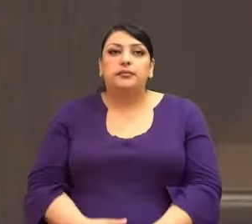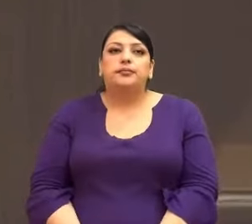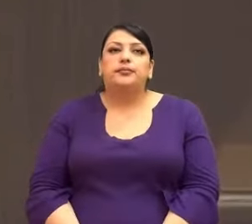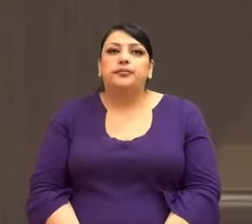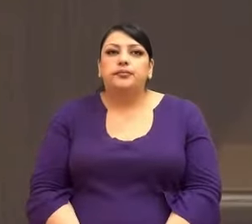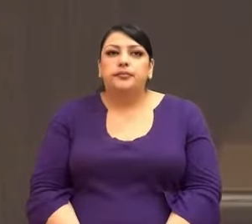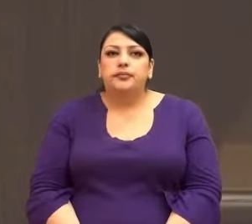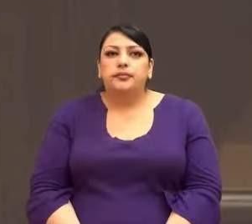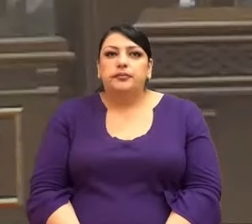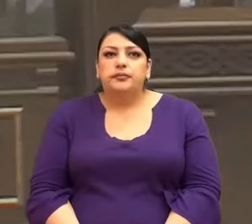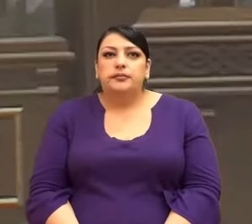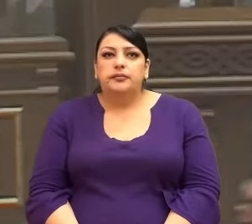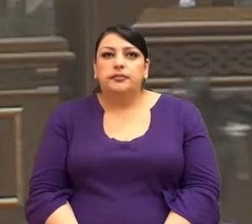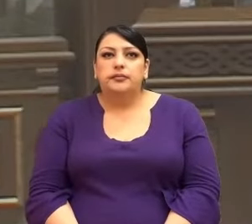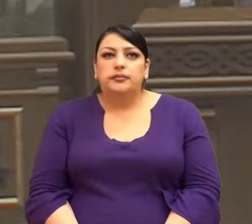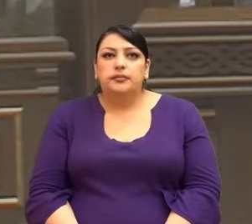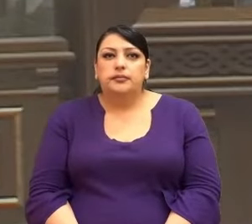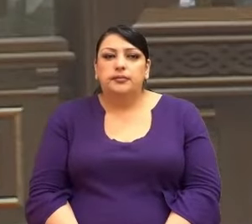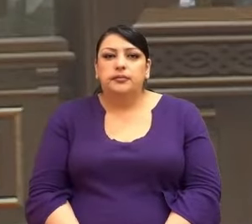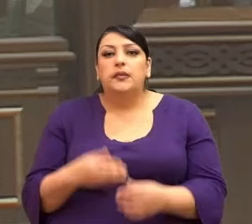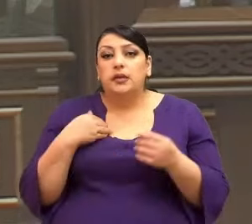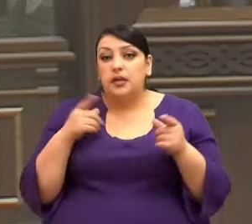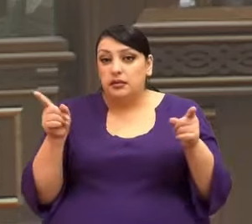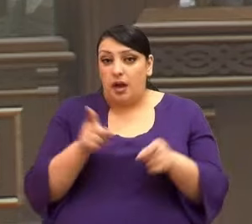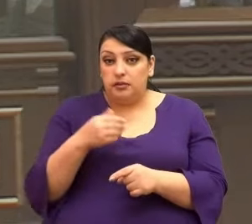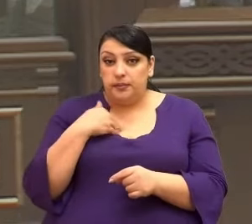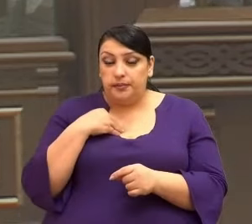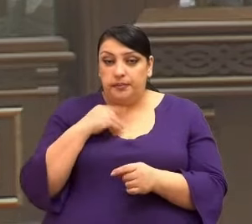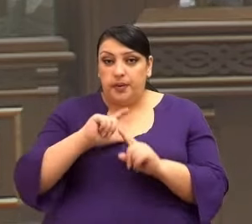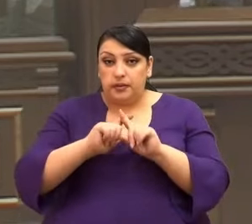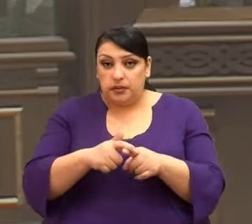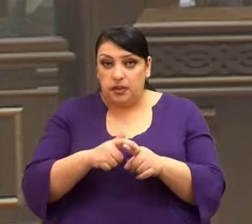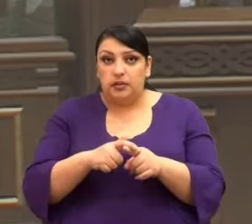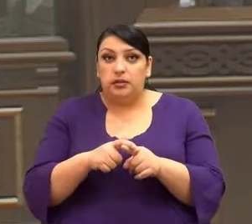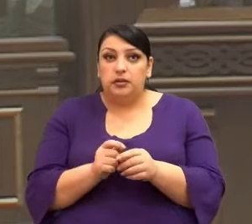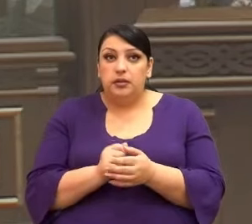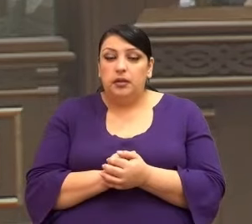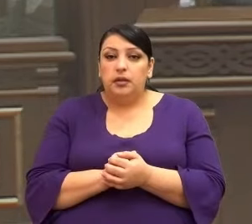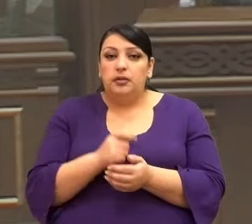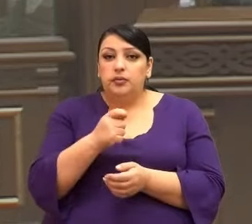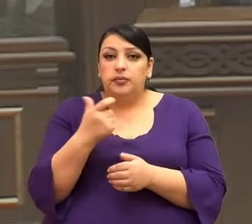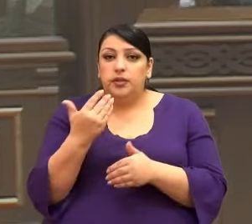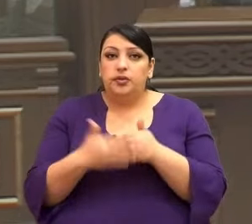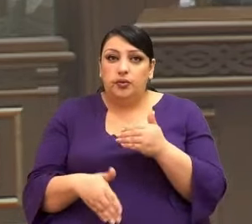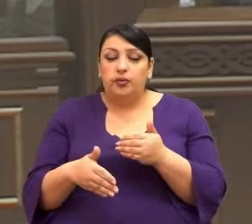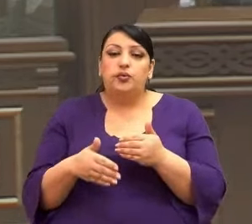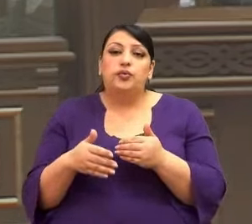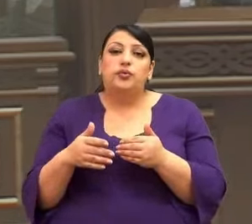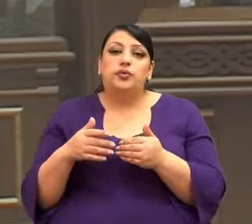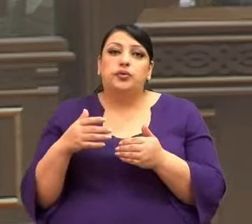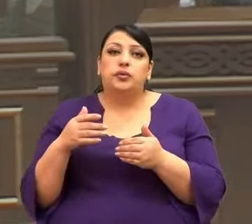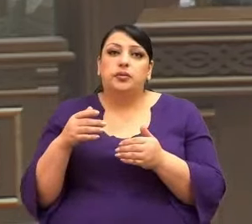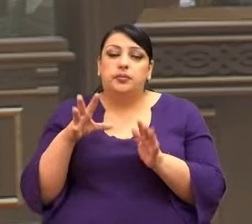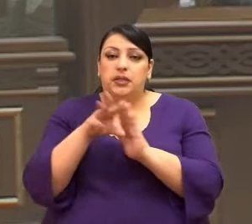Պողոսյանի ներողություն խնդրեմ, կարճ ձեր հարցին պատասխանեմ, որովհետև դուք մի քիչ ոնց որ ուշ միացաք հնարկման։ Ես խոսքի